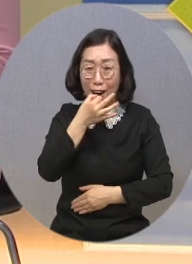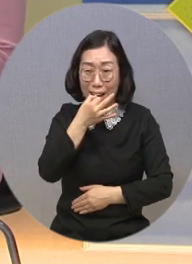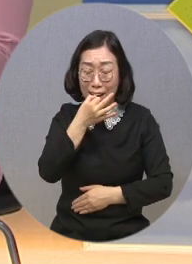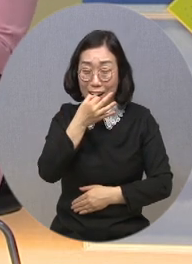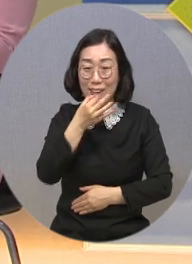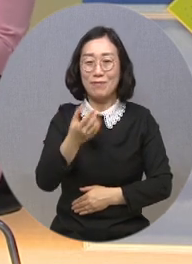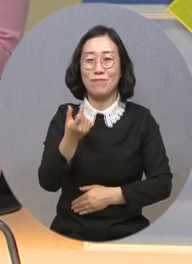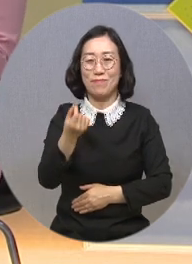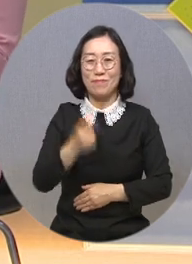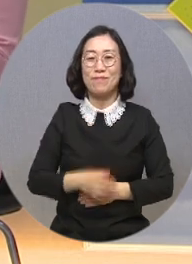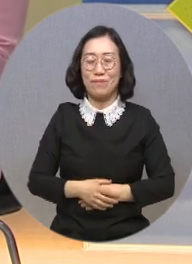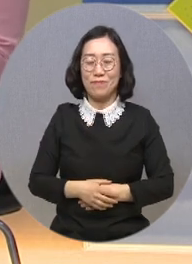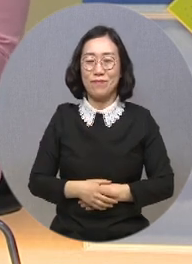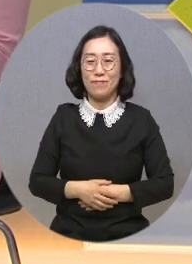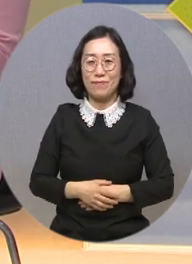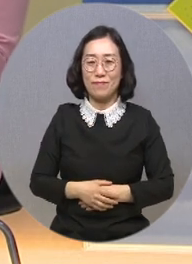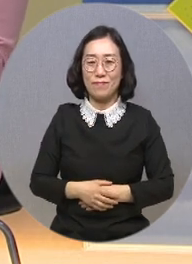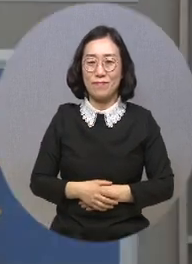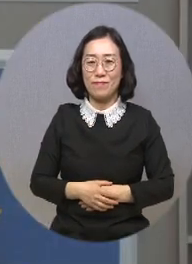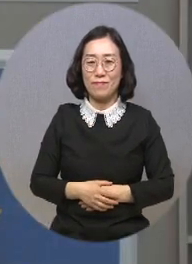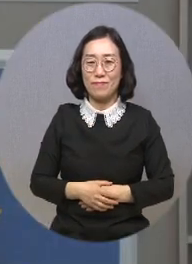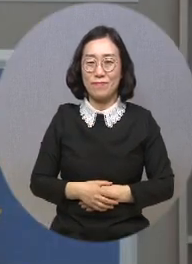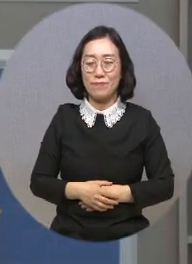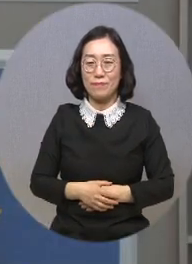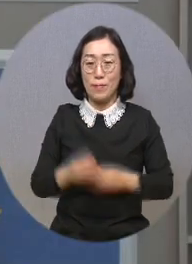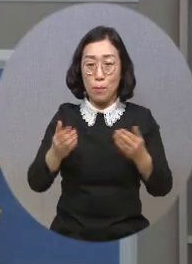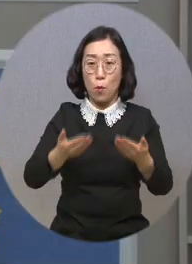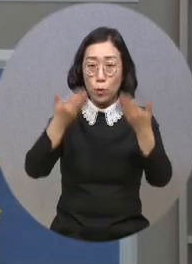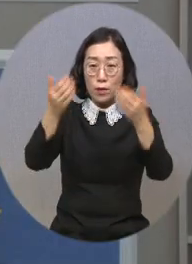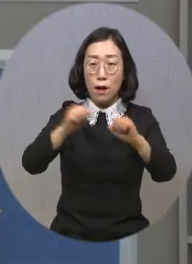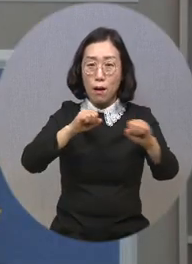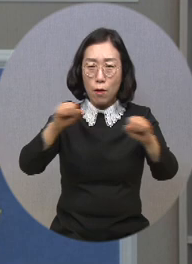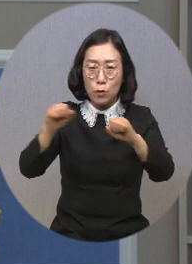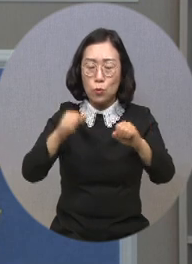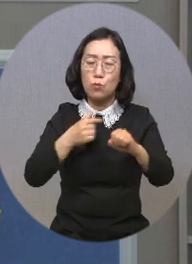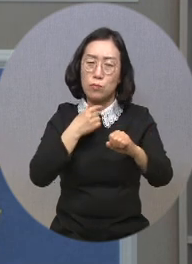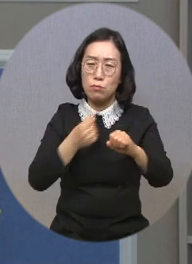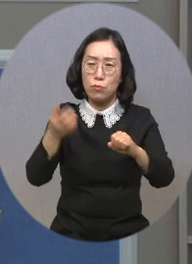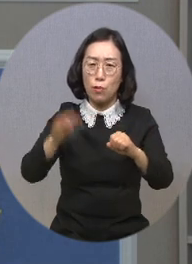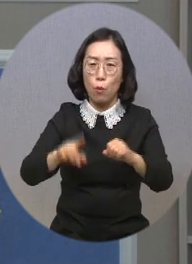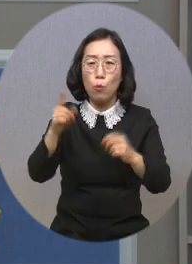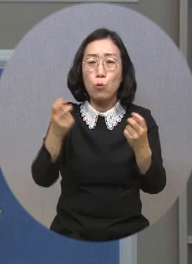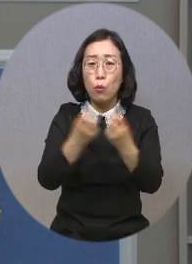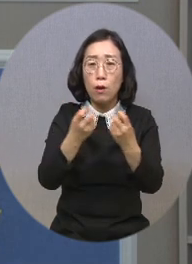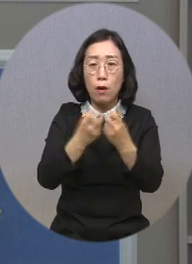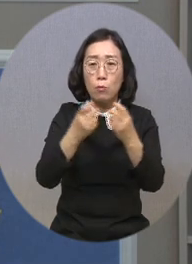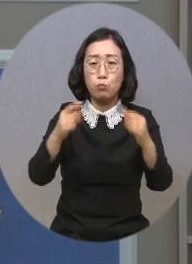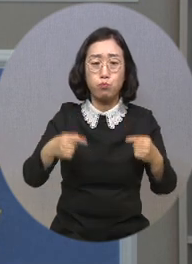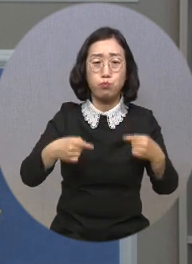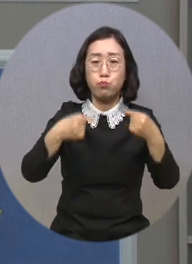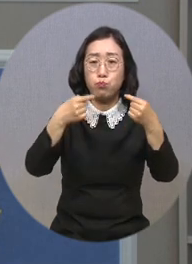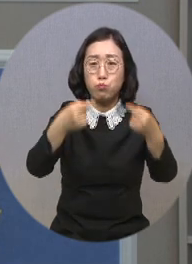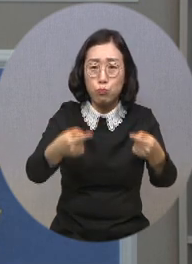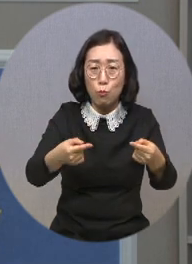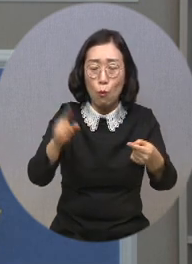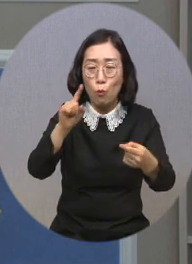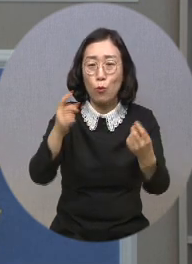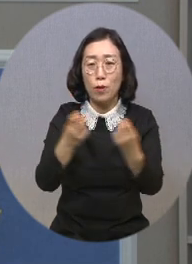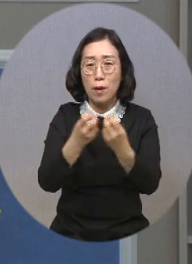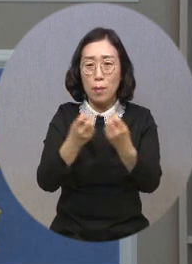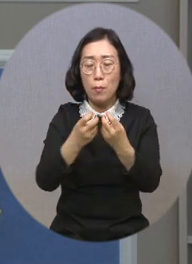네. 그 이제 봉사를 하고 싶은데 어디에서 어떻게 네. 어떻게 시작해야 될지